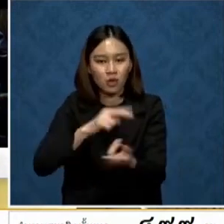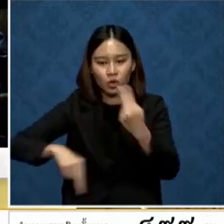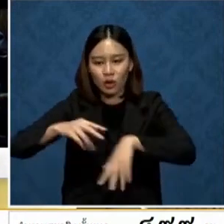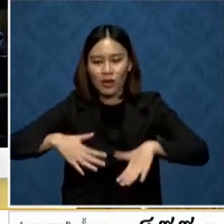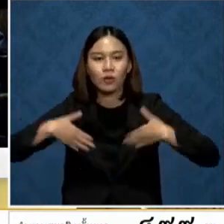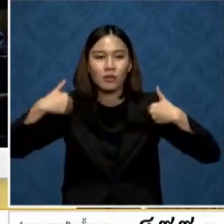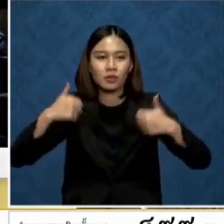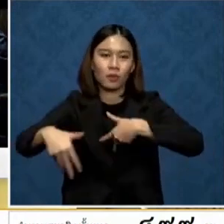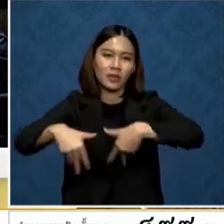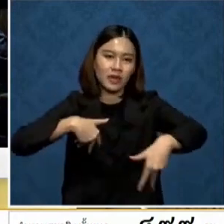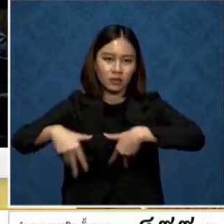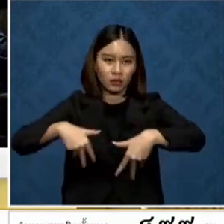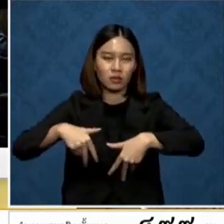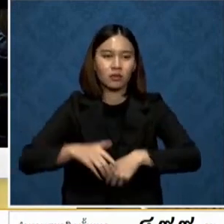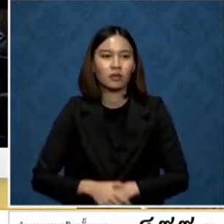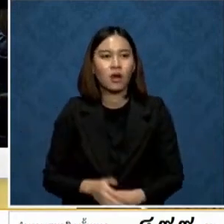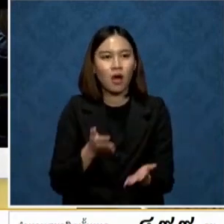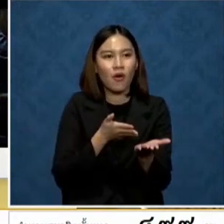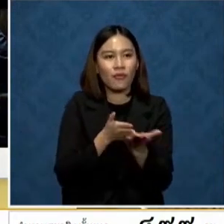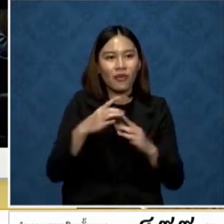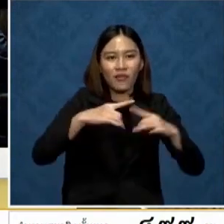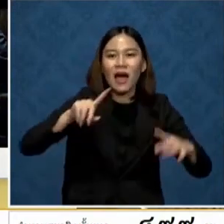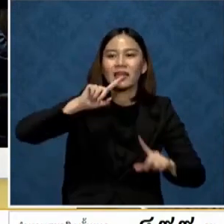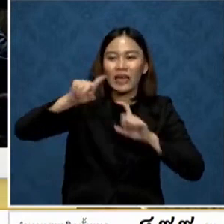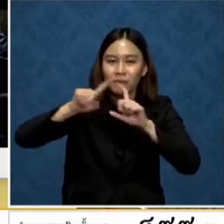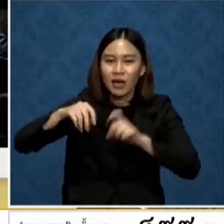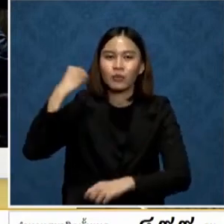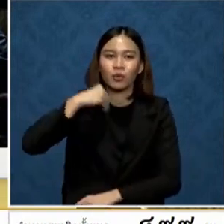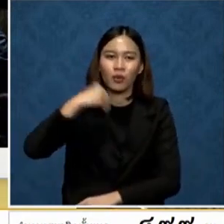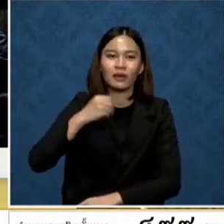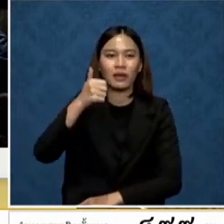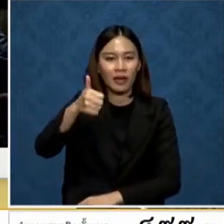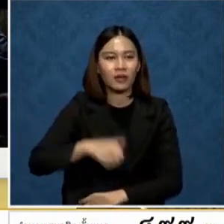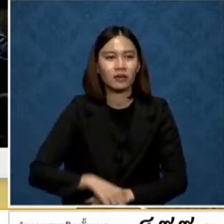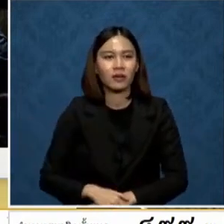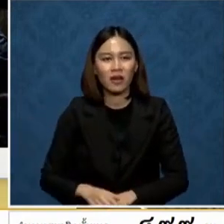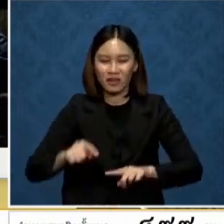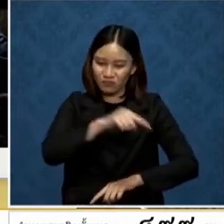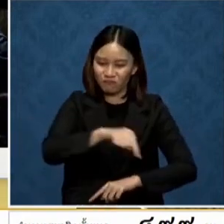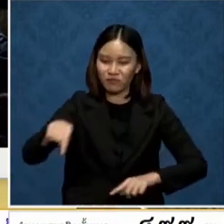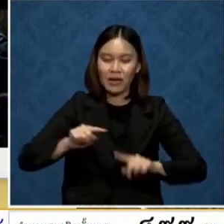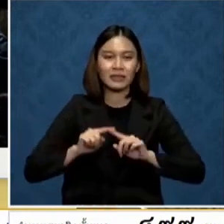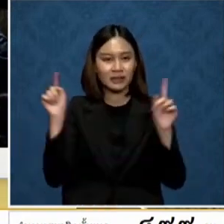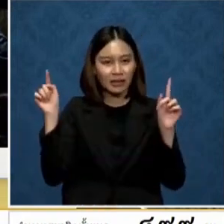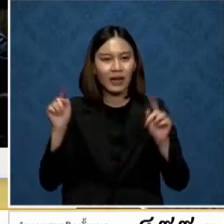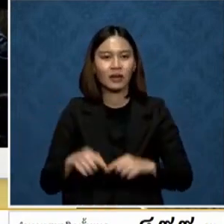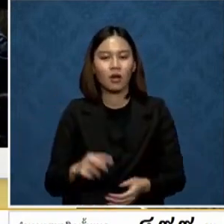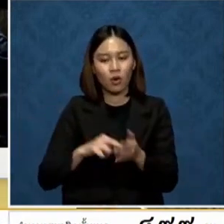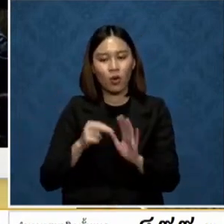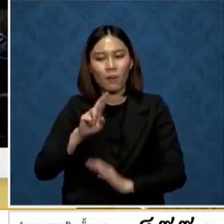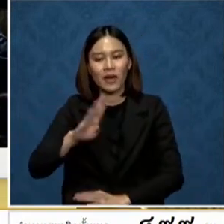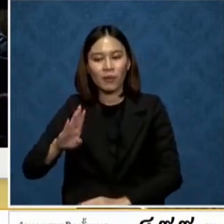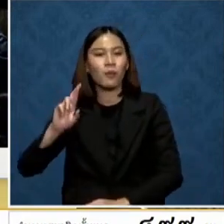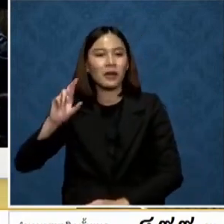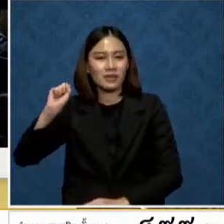บำลุงศุขไอ้ฝ่ายคิดถามนี่ถามได้ทุกวันมันต่างกันครับนี่เเรียกว่าระบบรัฐ